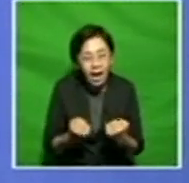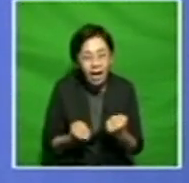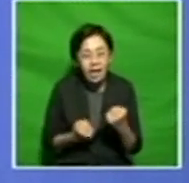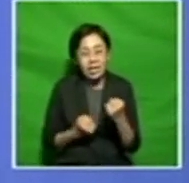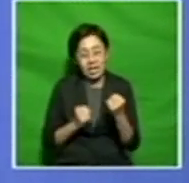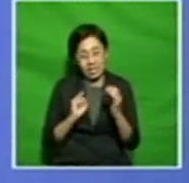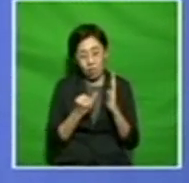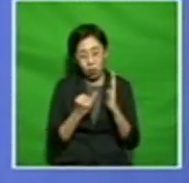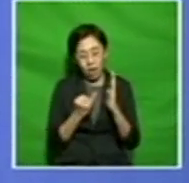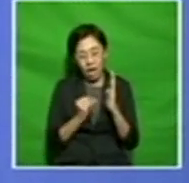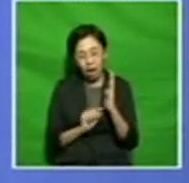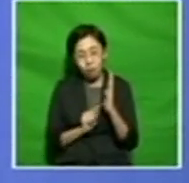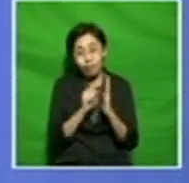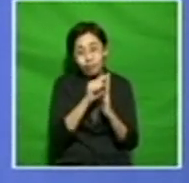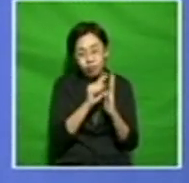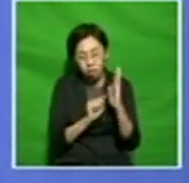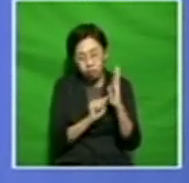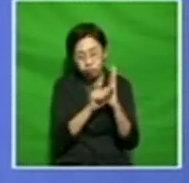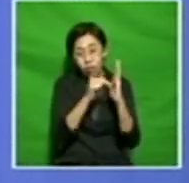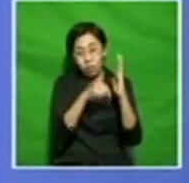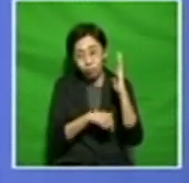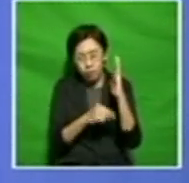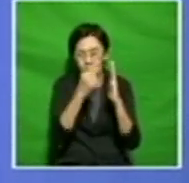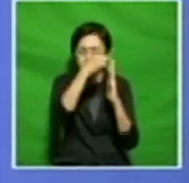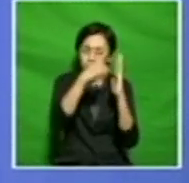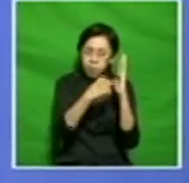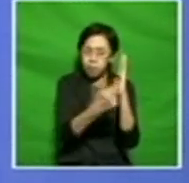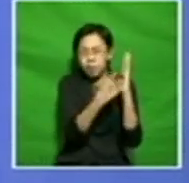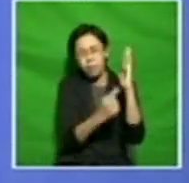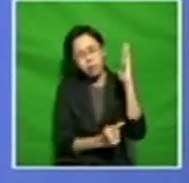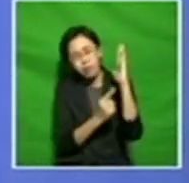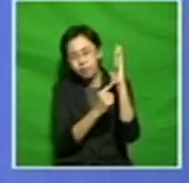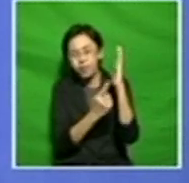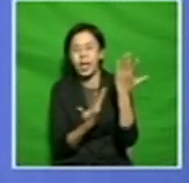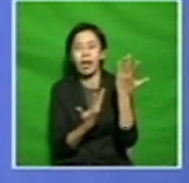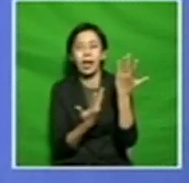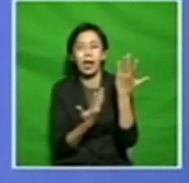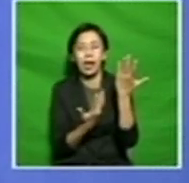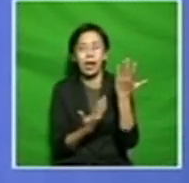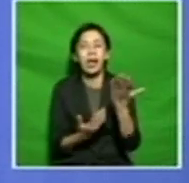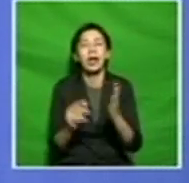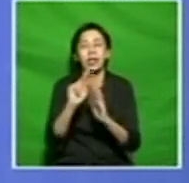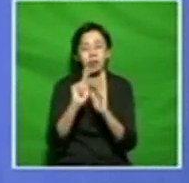นั้นยังอยู่ในมาตรการควรตามข้อกำหนดฉบับที่หนึ่ง